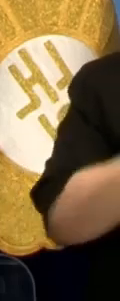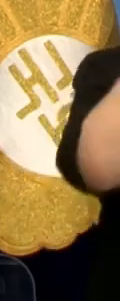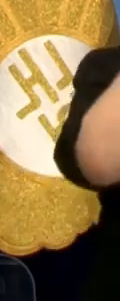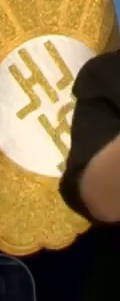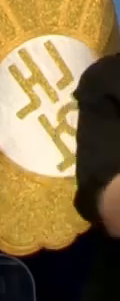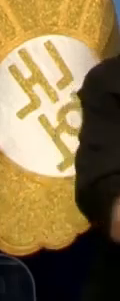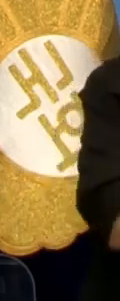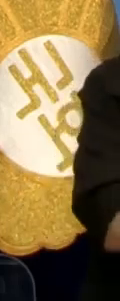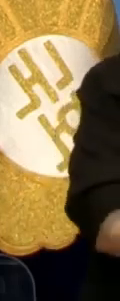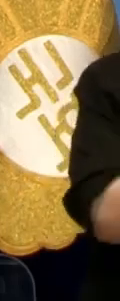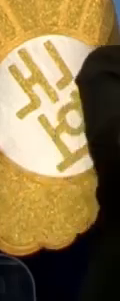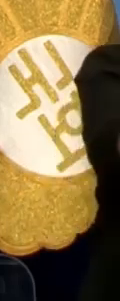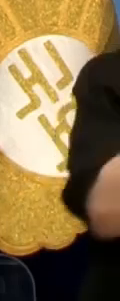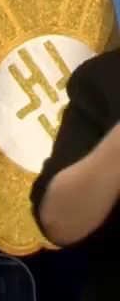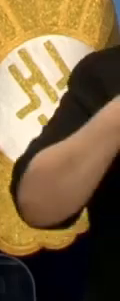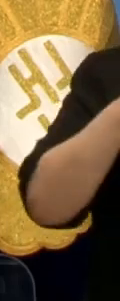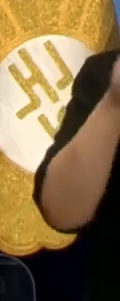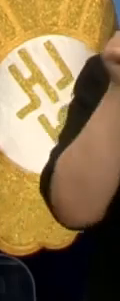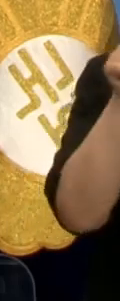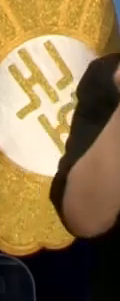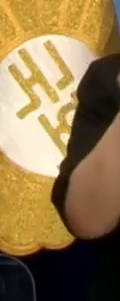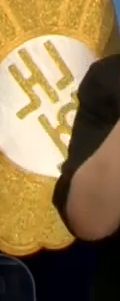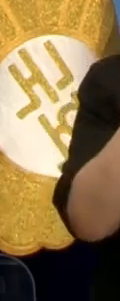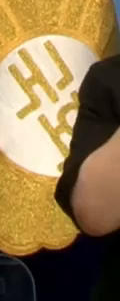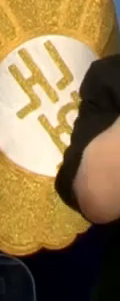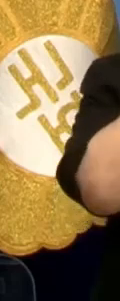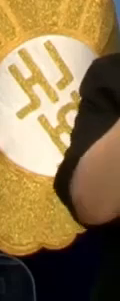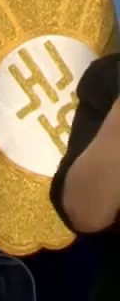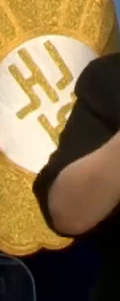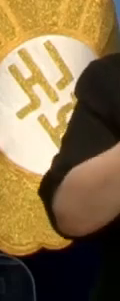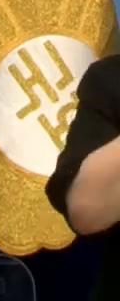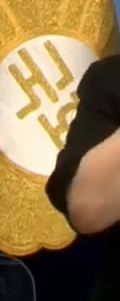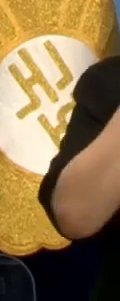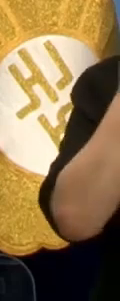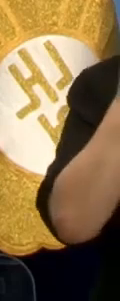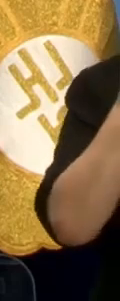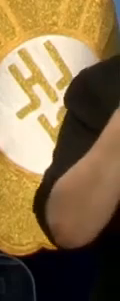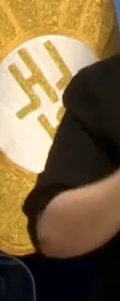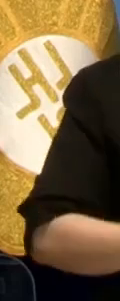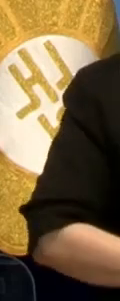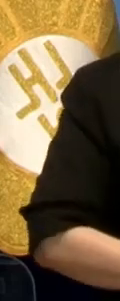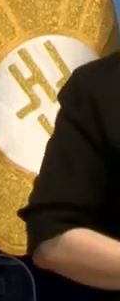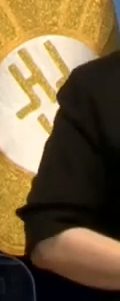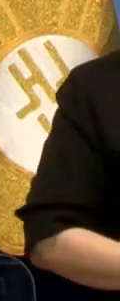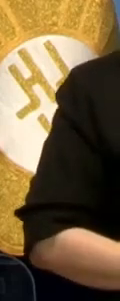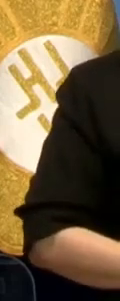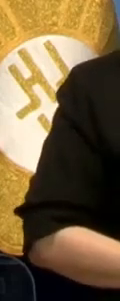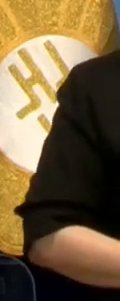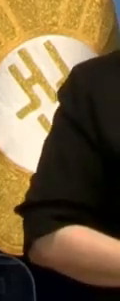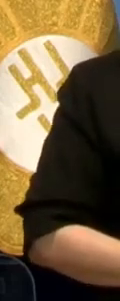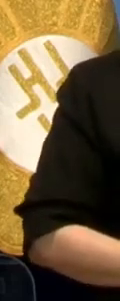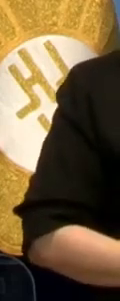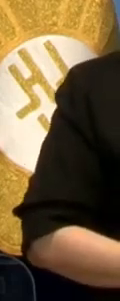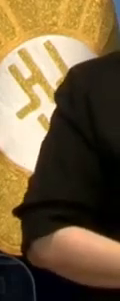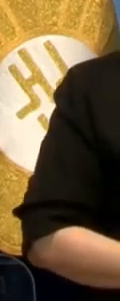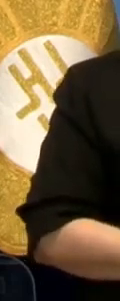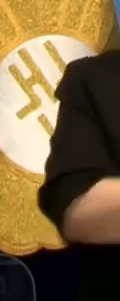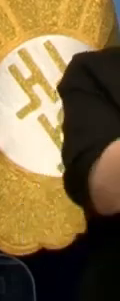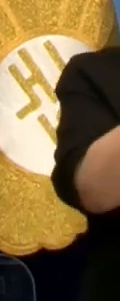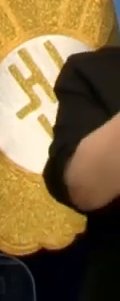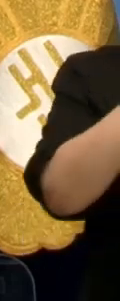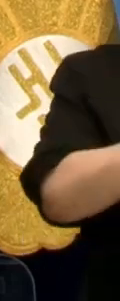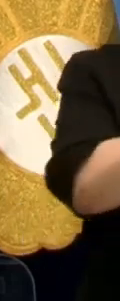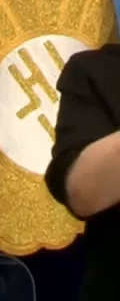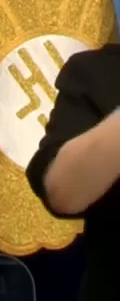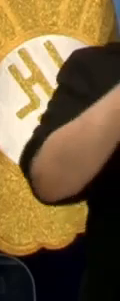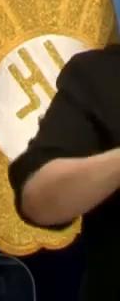훔치고 감옥으로 가는 그런 참담한 일도 벌어지지 않을 겁니다. 사회 경제적